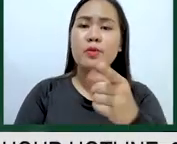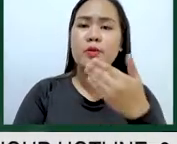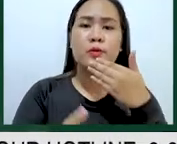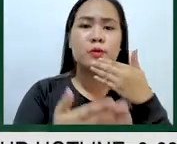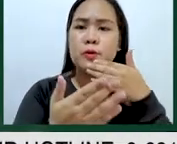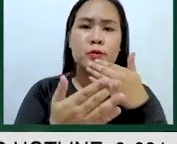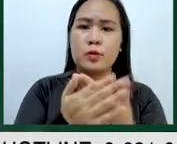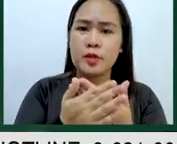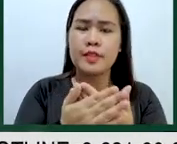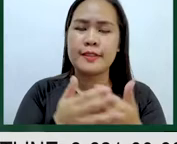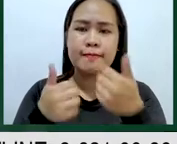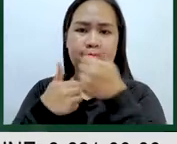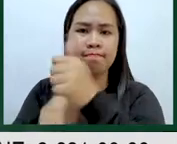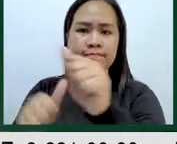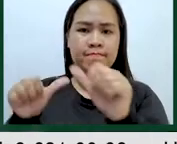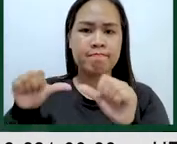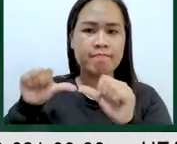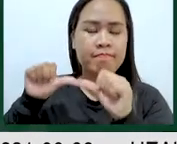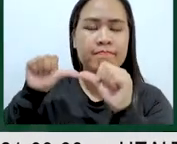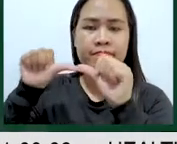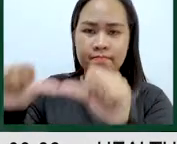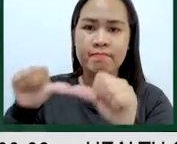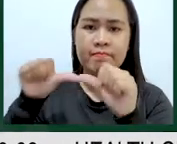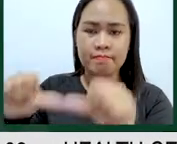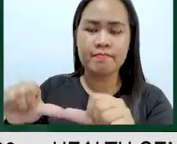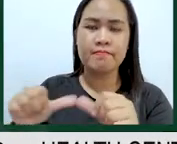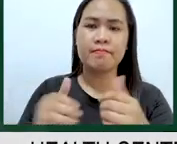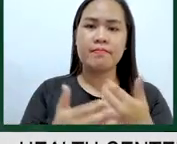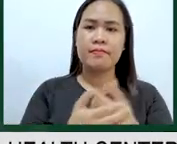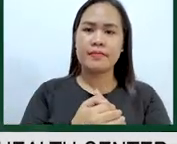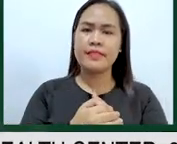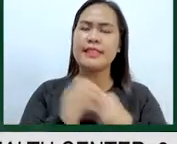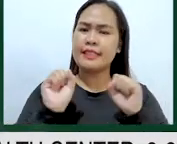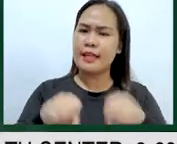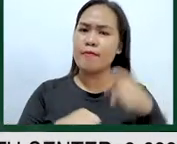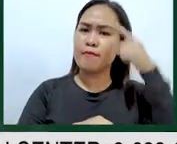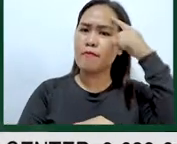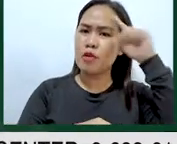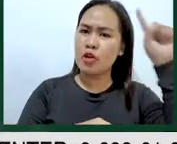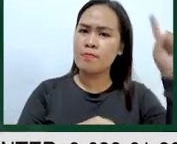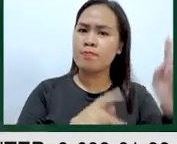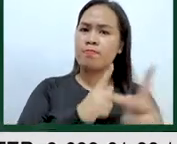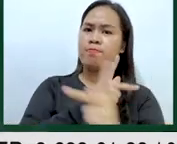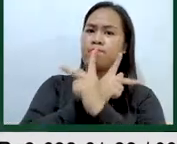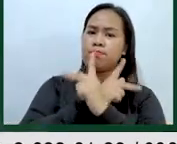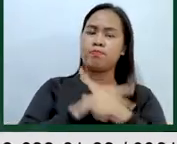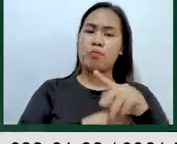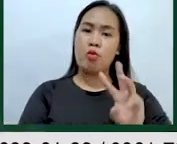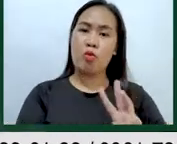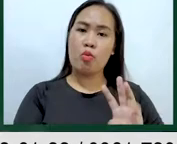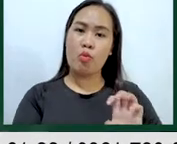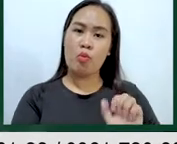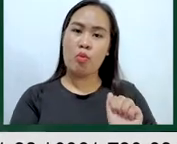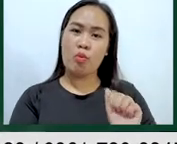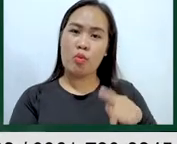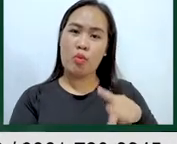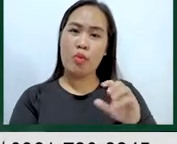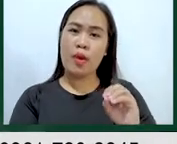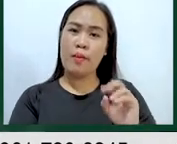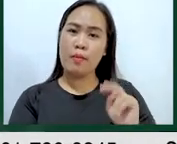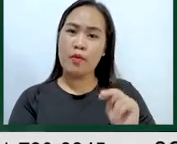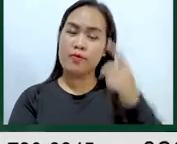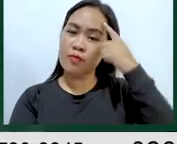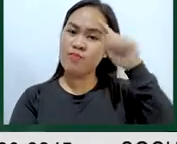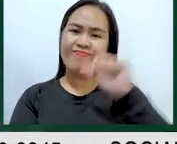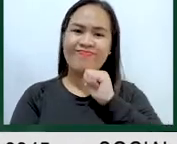nga po yan ang ating magiging mga sandata, no, para hindi na rin tumaas pa ang